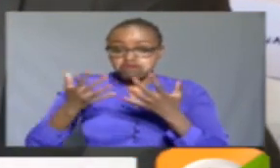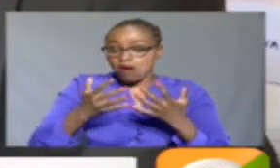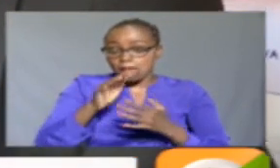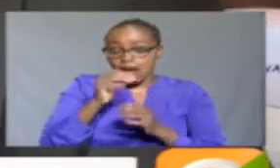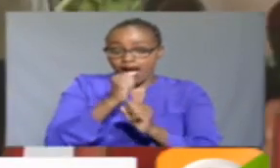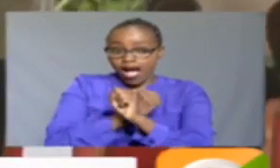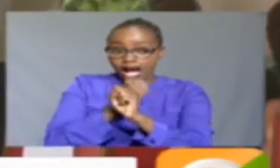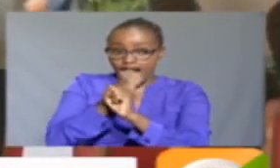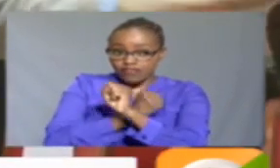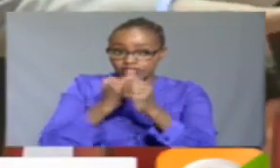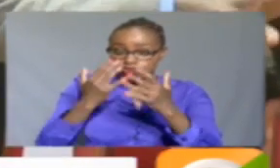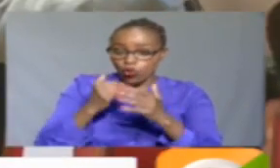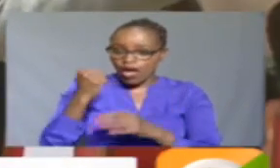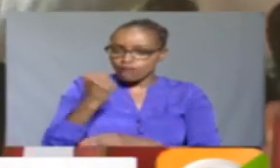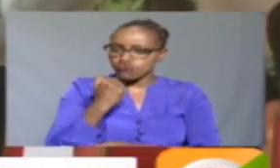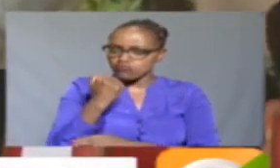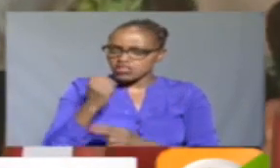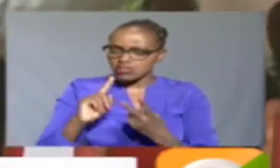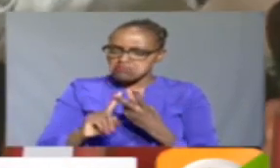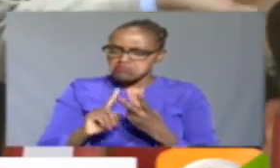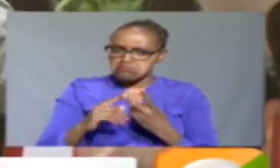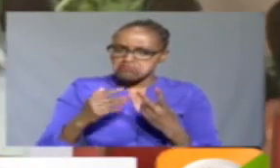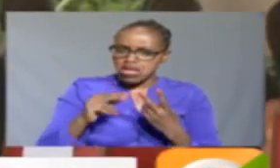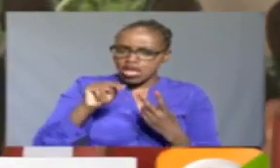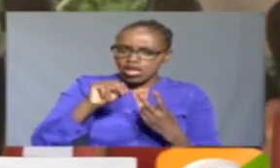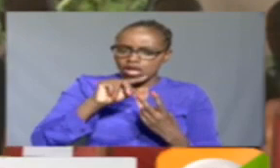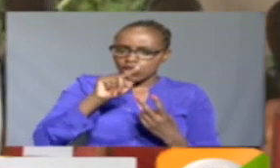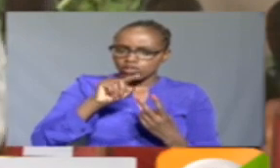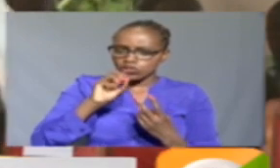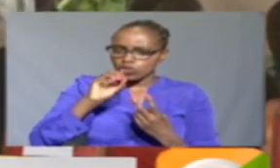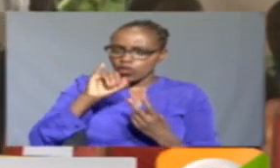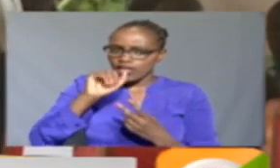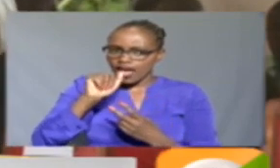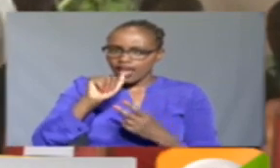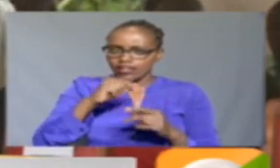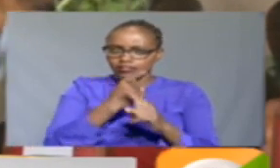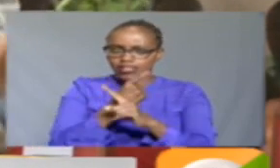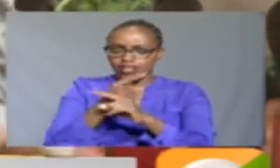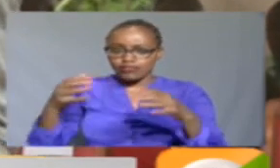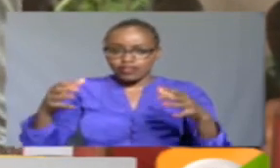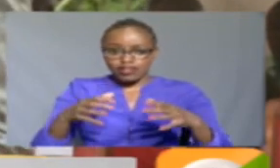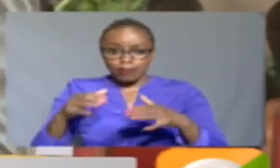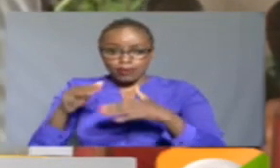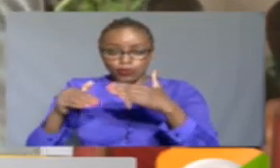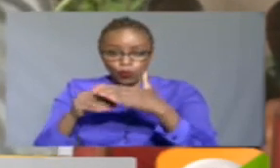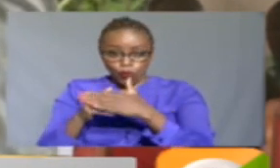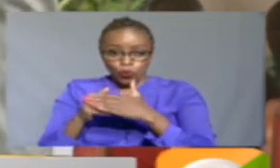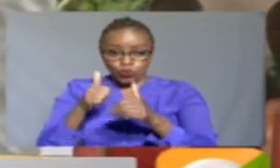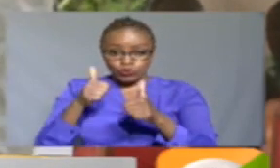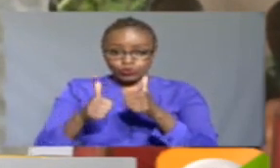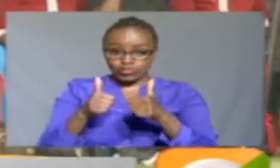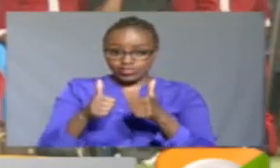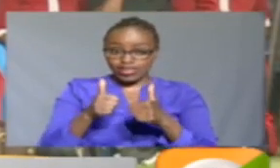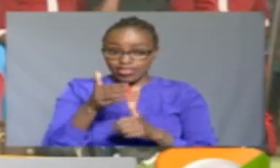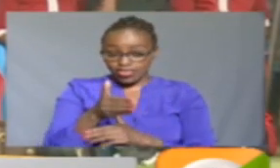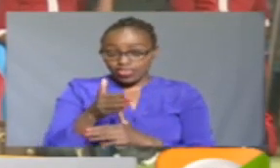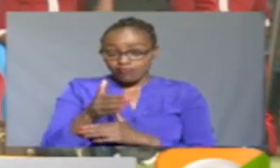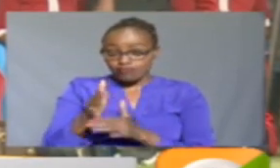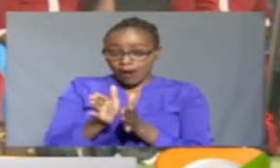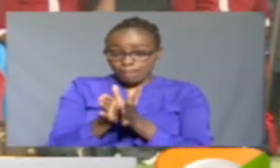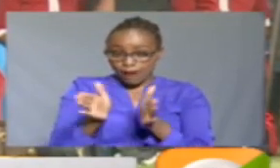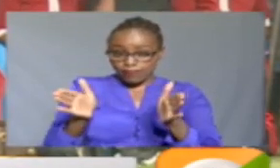mazao yao Mumias kule Nzoia na kampuni zile zingine zote ambazo ni za umma.